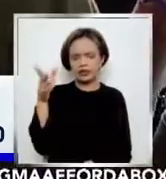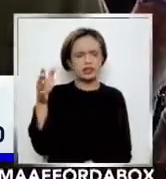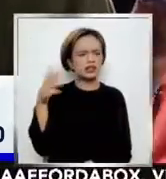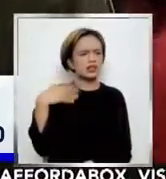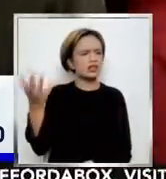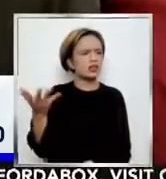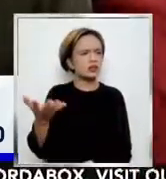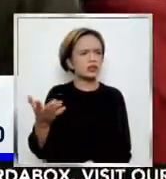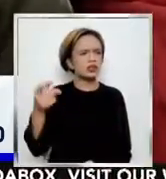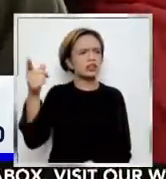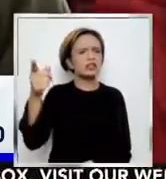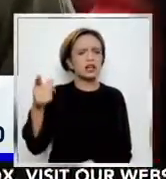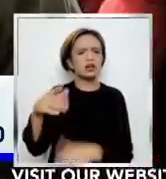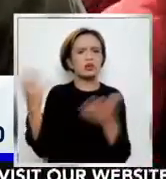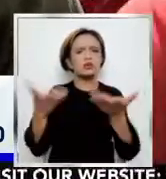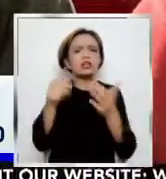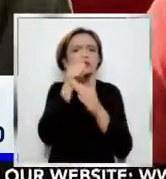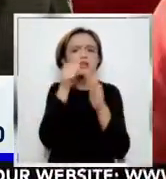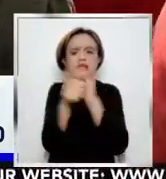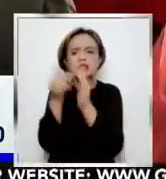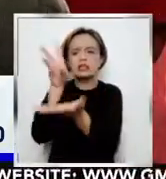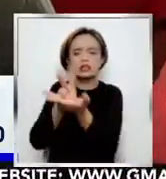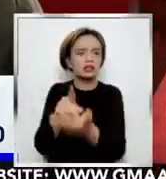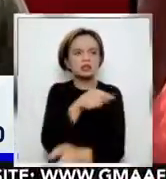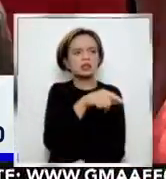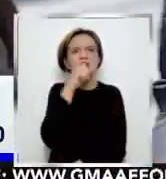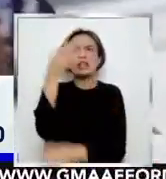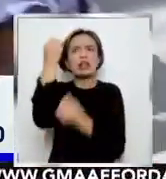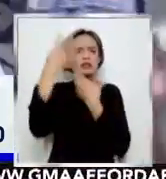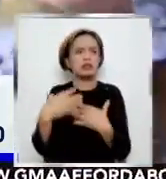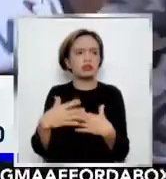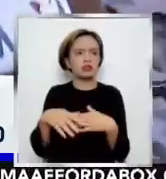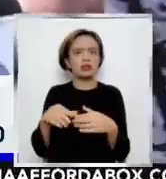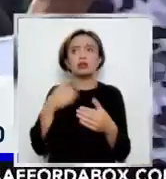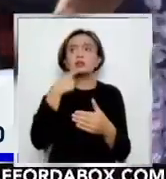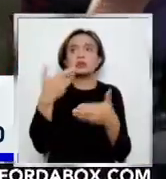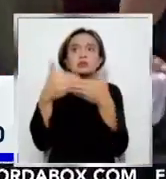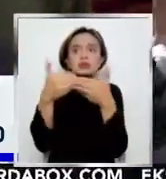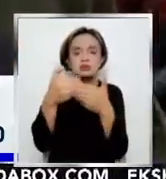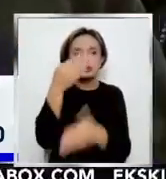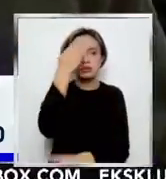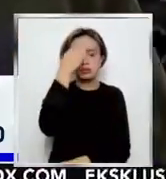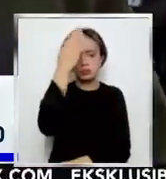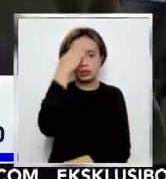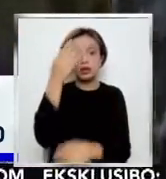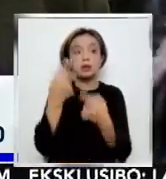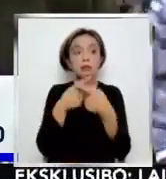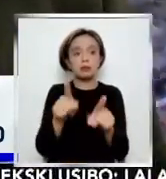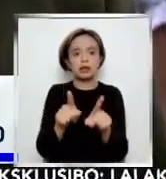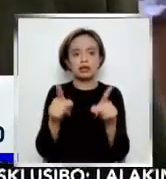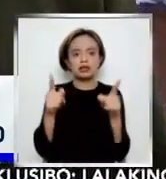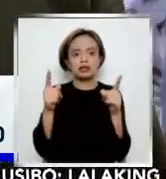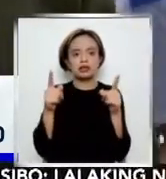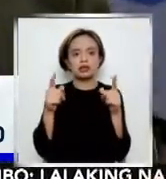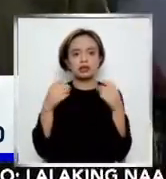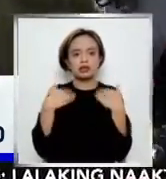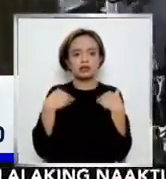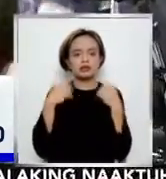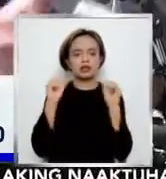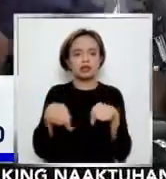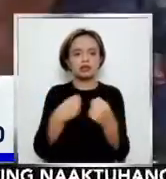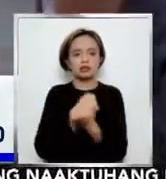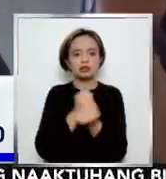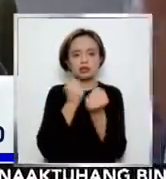hideout nila. Hindi nila sinabi. Basta bandang Bulacan daw eh. Nagkaroon po kami ng time na makawala sa taling nila. Okay. Tapos